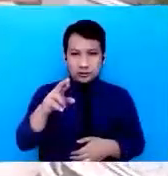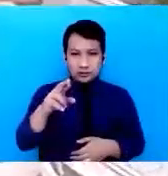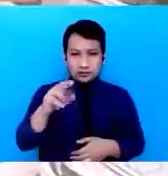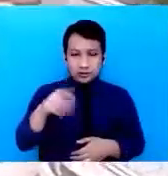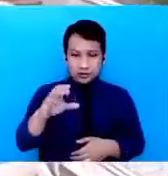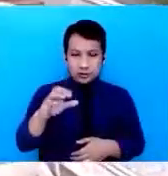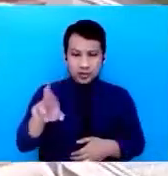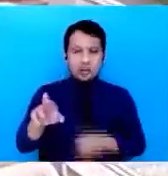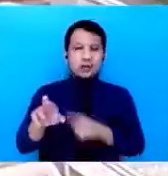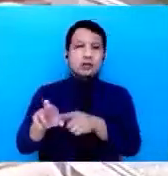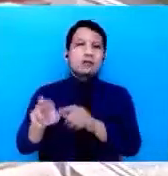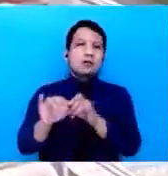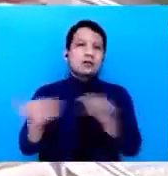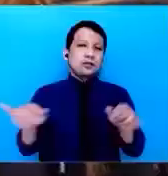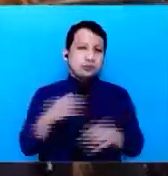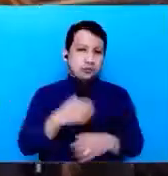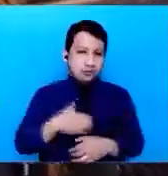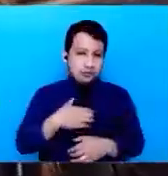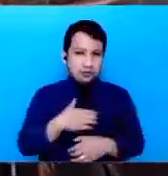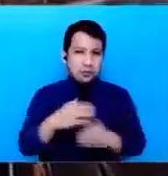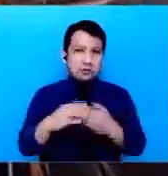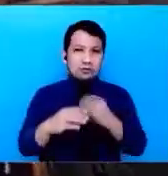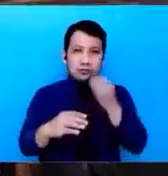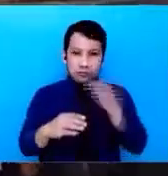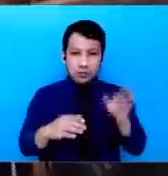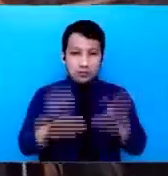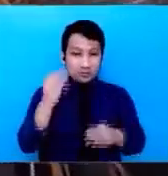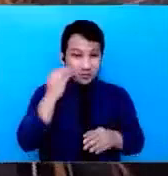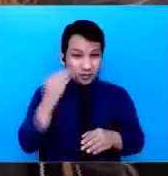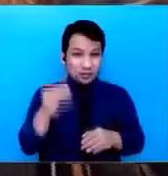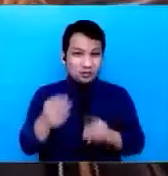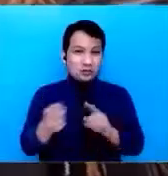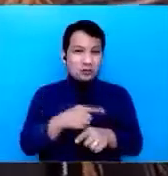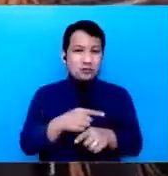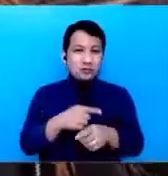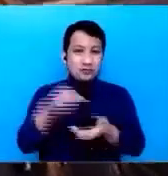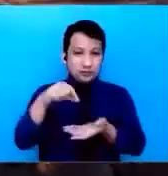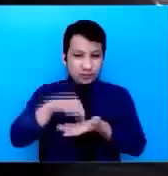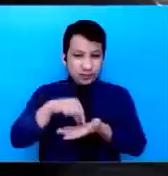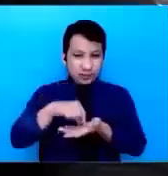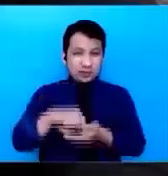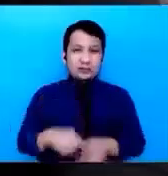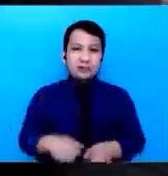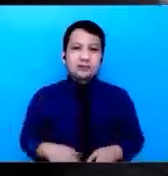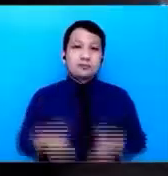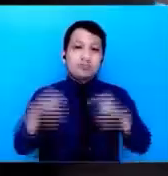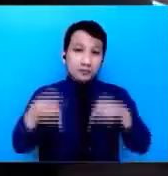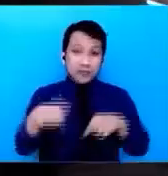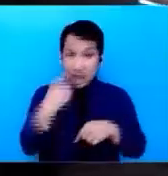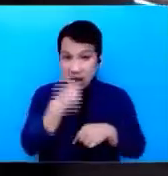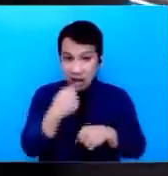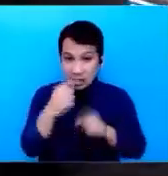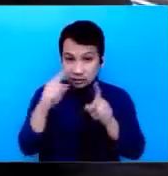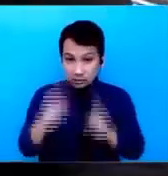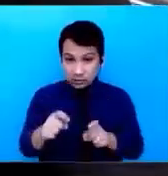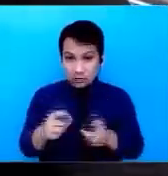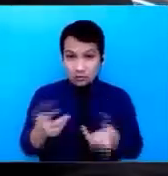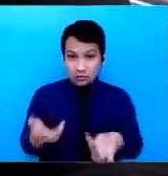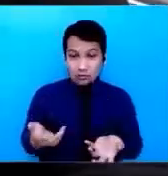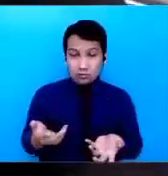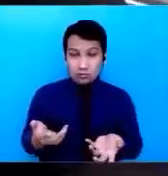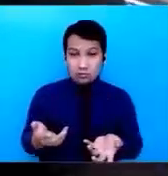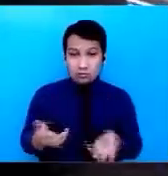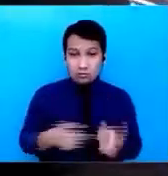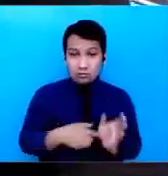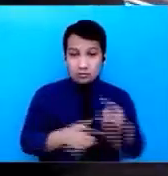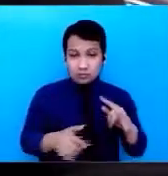Ganito rin ang reklamo ng nagbabalik bayan na si Maricris mula sa Qatar. Dito may swab naman kami. Kung gusto nila sana, pagdating